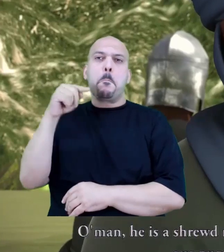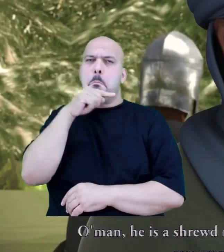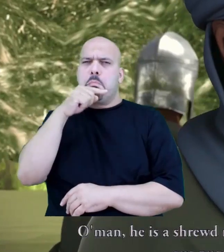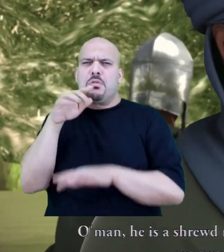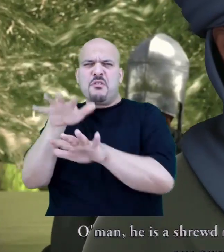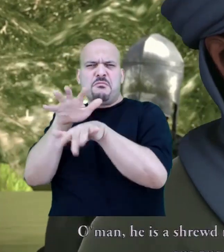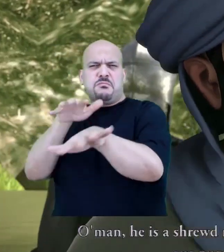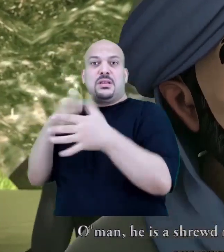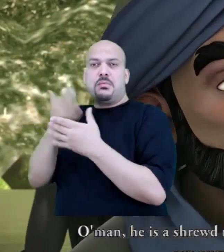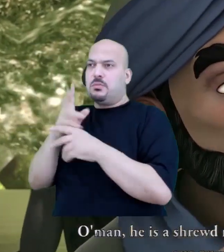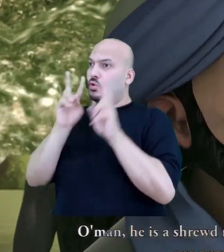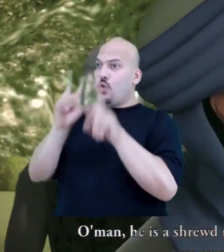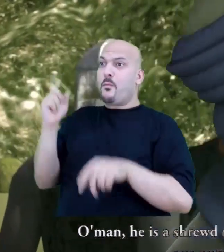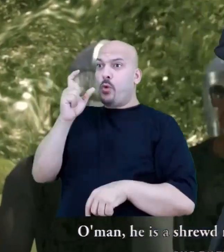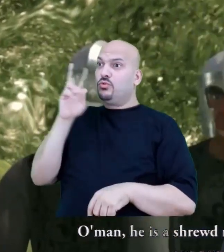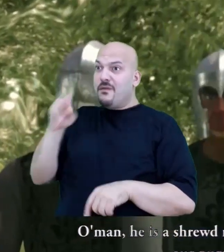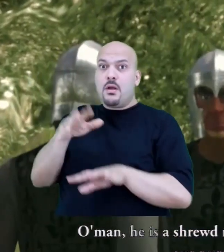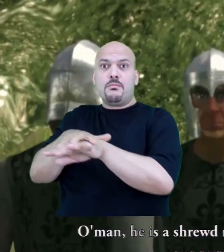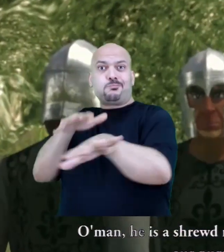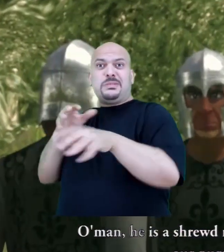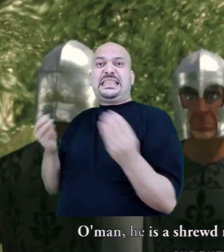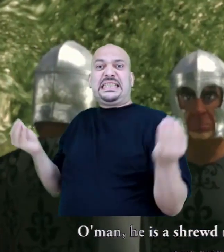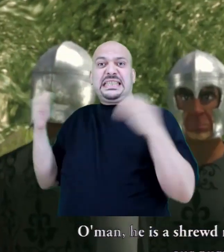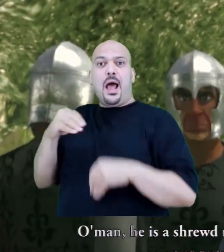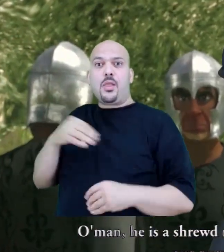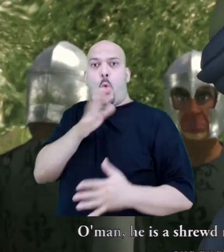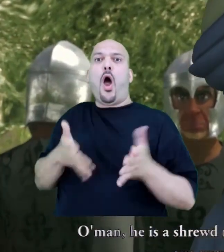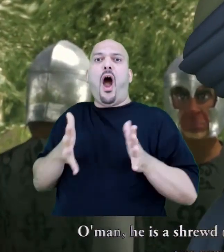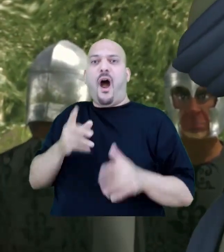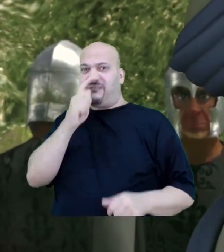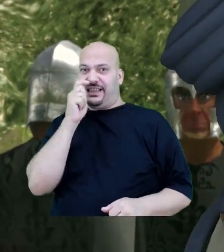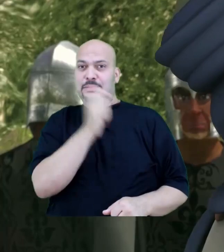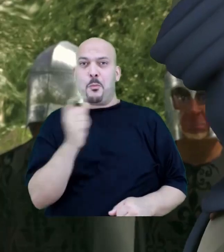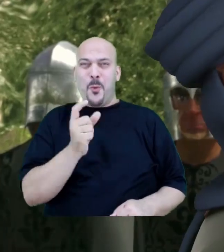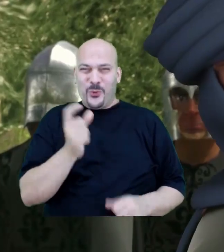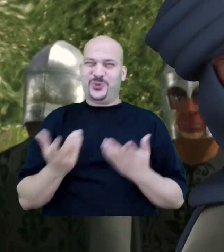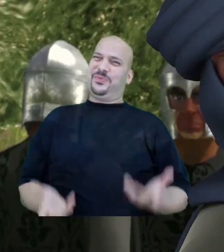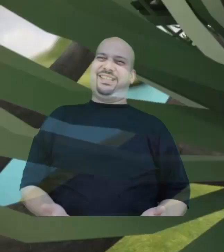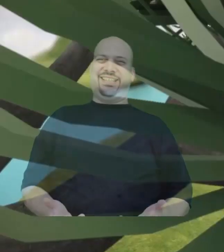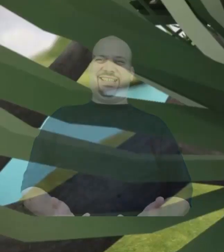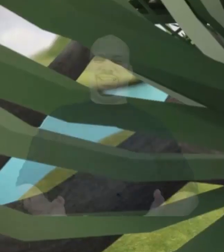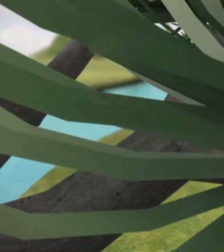الخلف ليزداد عددنا فيرتعب المسلمون.